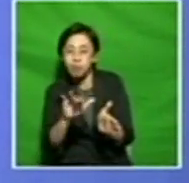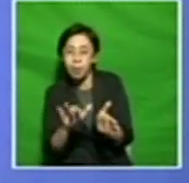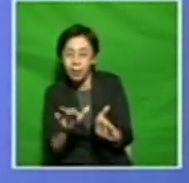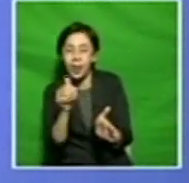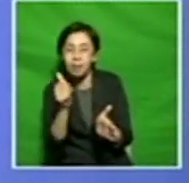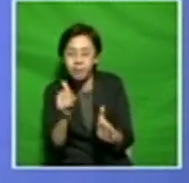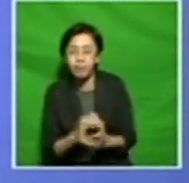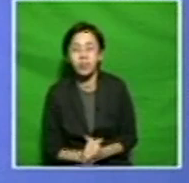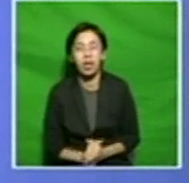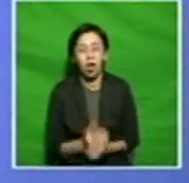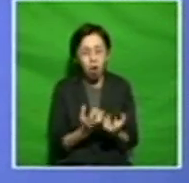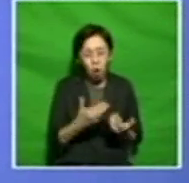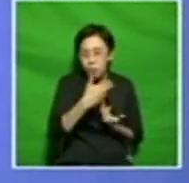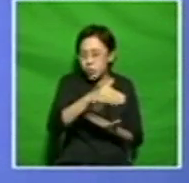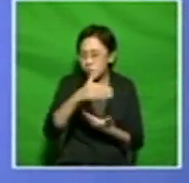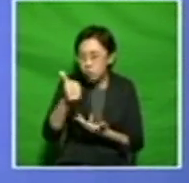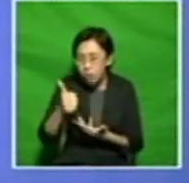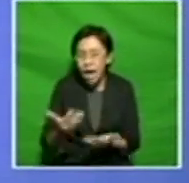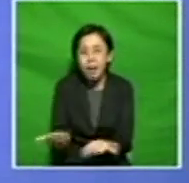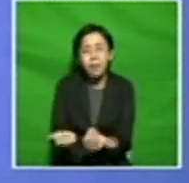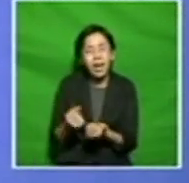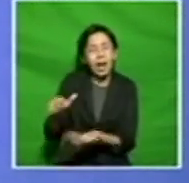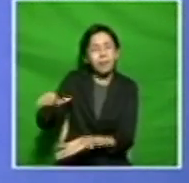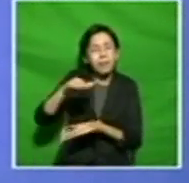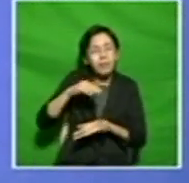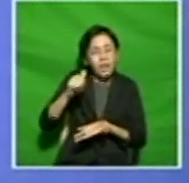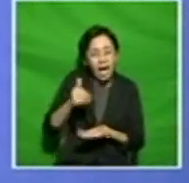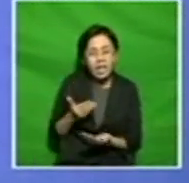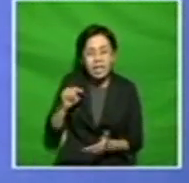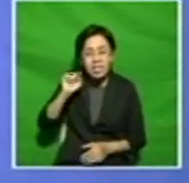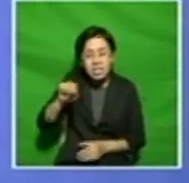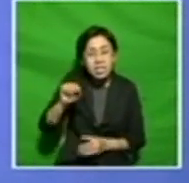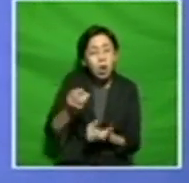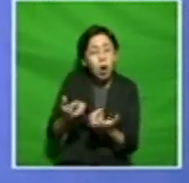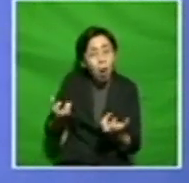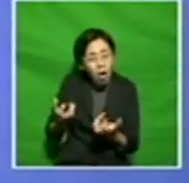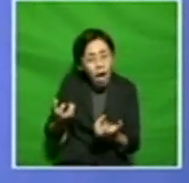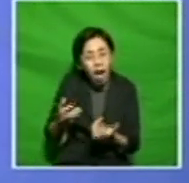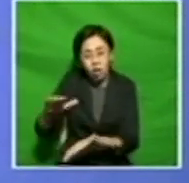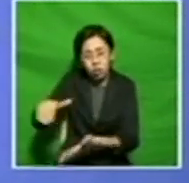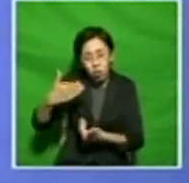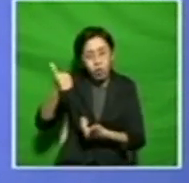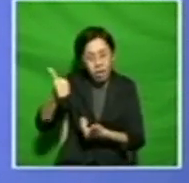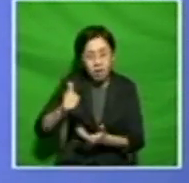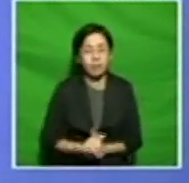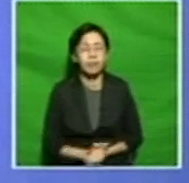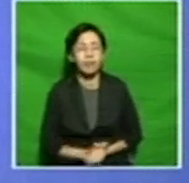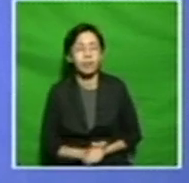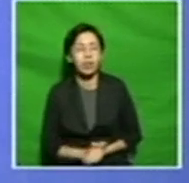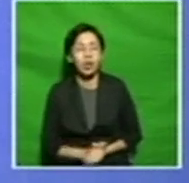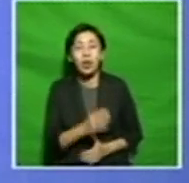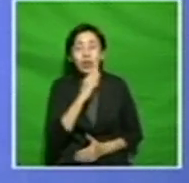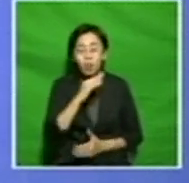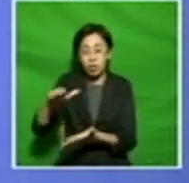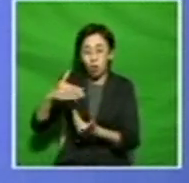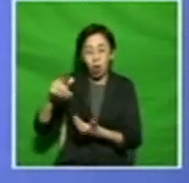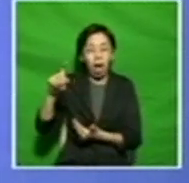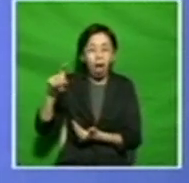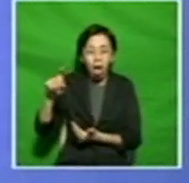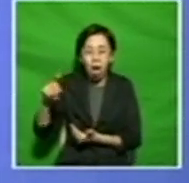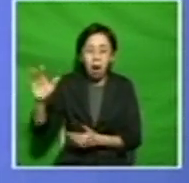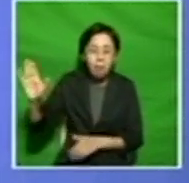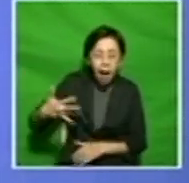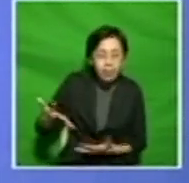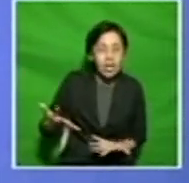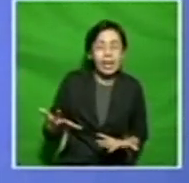ทั้งไปส่งสินค้าได้ไปรับสินค้าได้สั่งซื้อของออนไลน์เขามาส่งได้ไม่ใช่ว่าไอ้คนมาส่งติดเคอร์ฟิวม